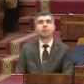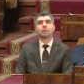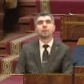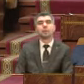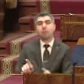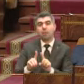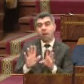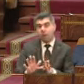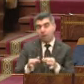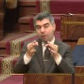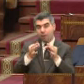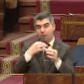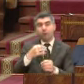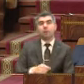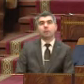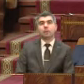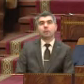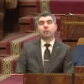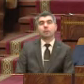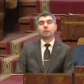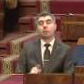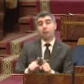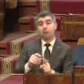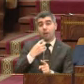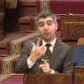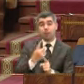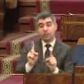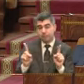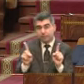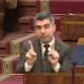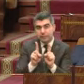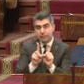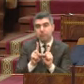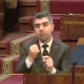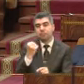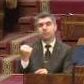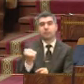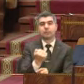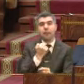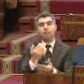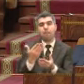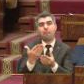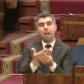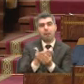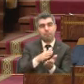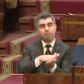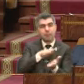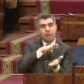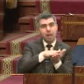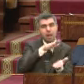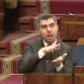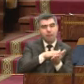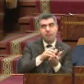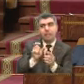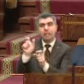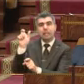هذه الفوضى السير العادي للمؤسسة ضعف بنيات الاستقبال وبطء البت في الملفات وتراكمها وانتظار المواطنين